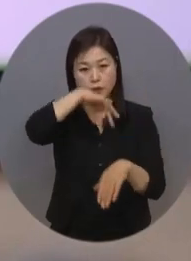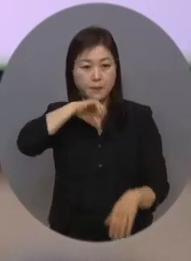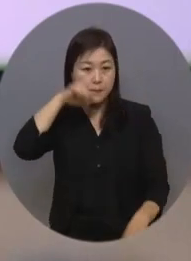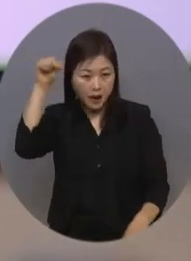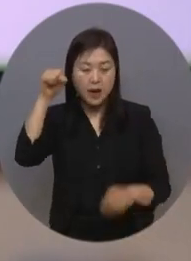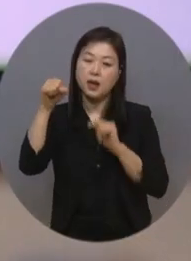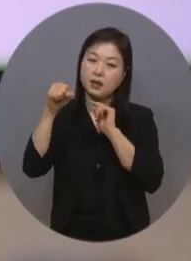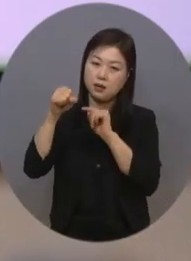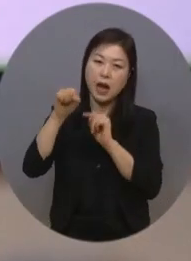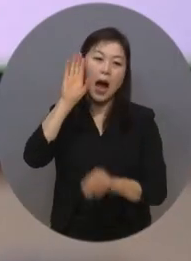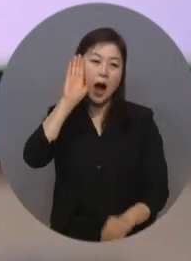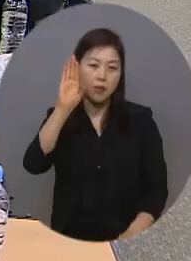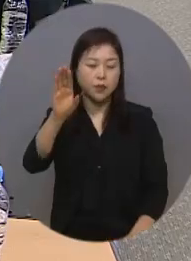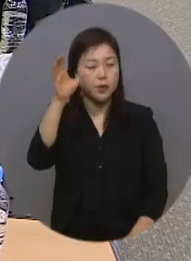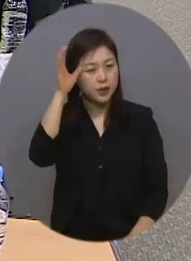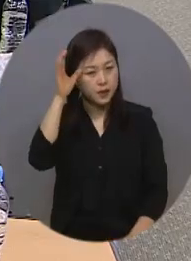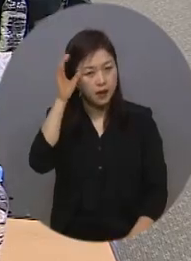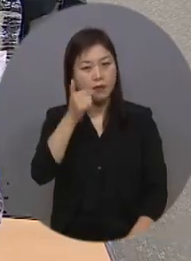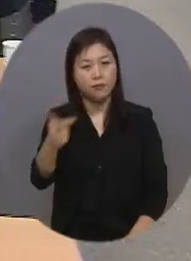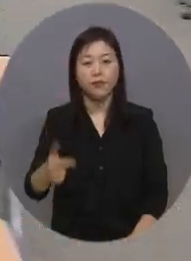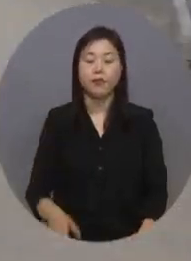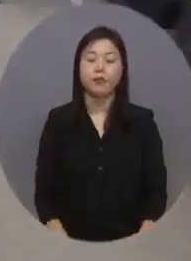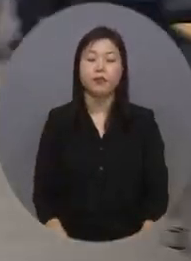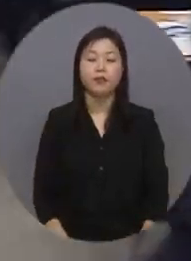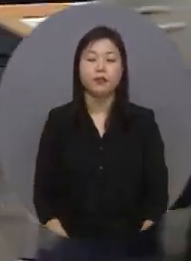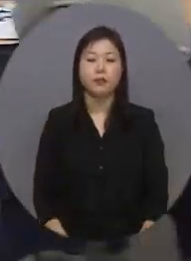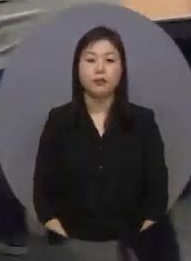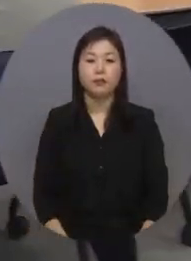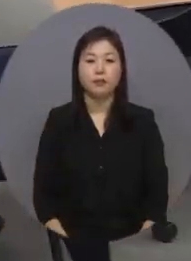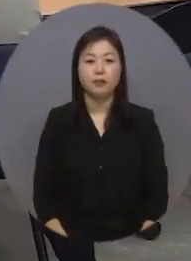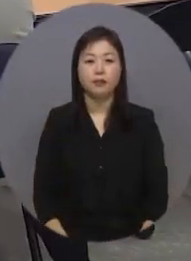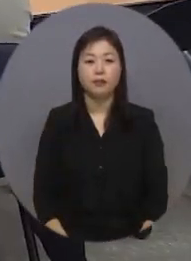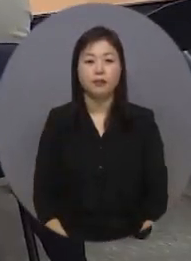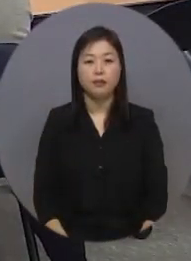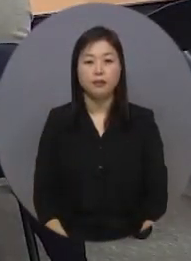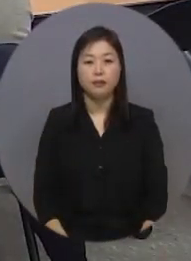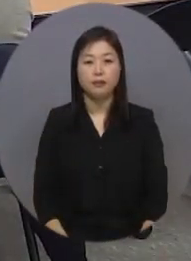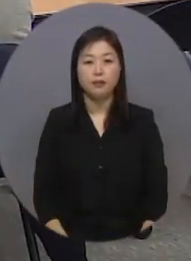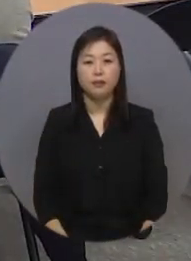있을지 앞으로의 기추가 주목됩니다. 국제TV 뉴스 박순종입니다.